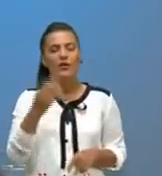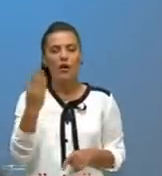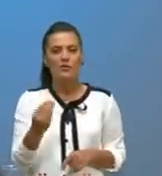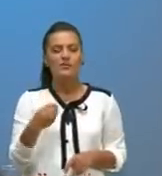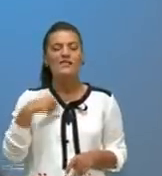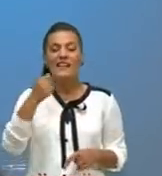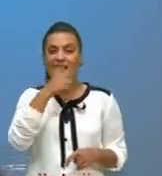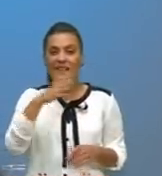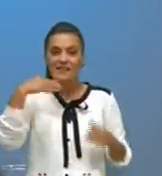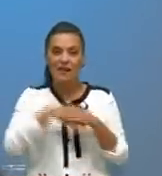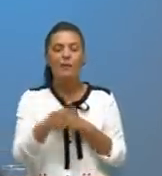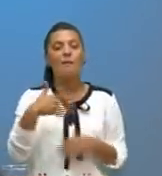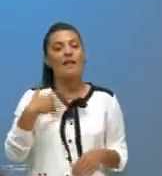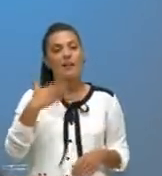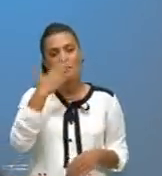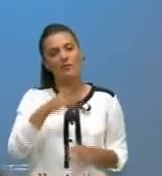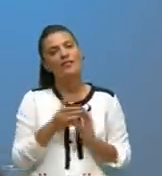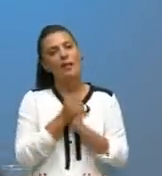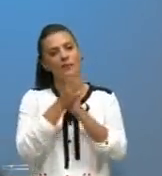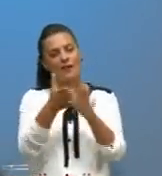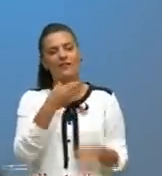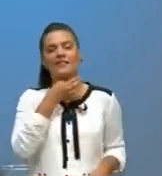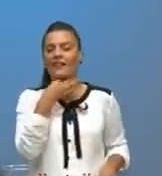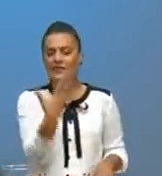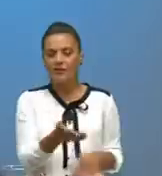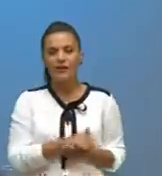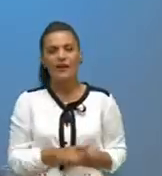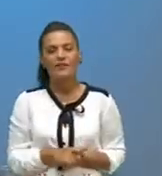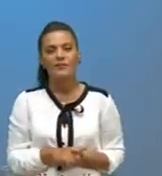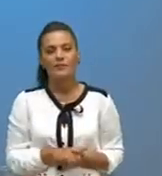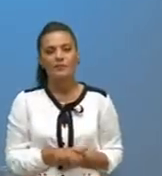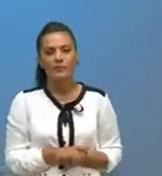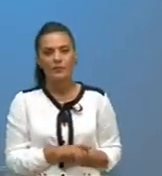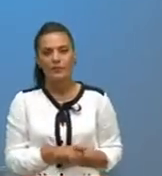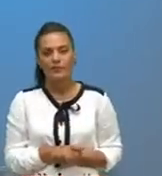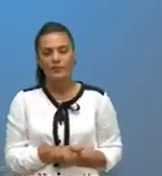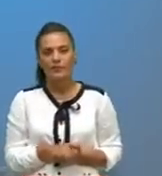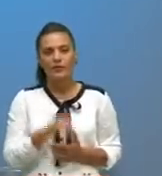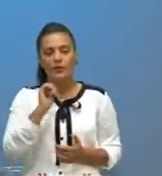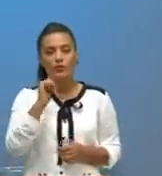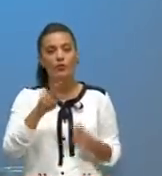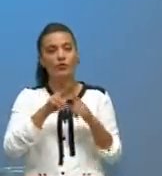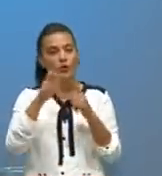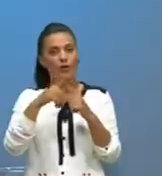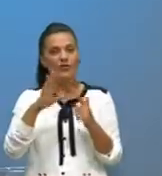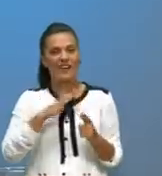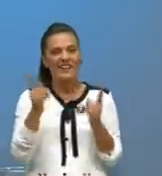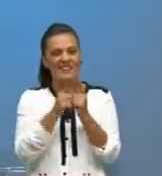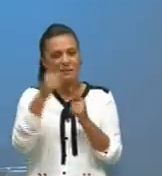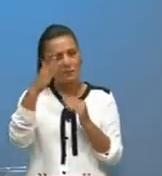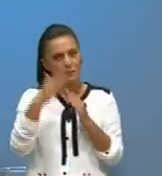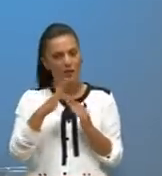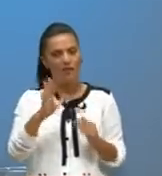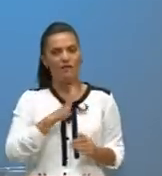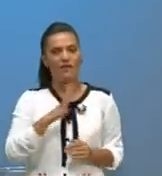Denizaltı'yı da merakla bekliyor olacağız efendim. Sağ tebrik olun, ediyorum. Teşekkür ederim. Çok teşekkürler. Efendim günün notu var biliyorsunuz. Kısa bir aramız